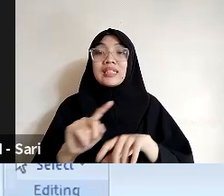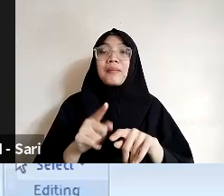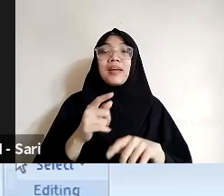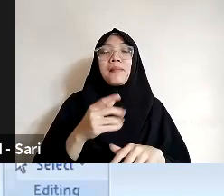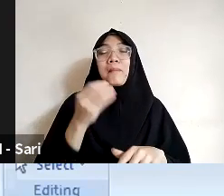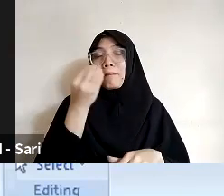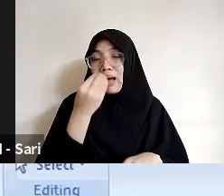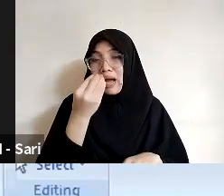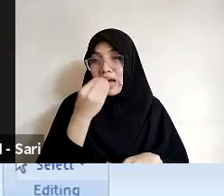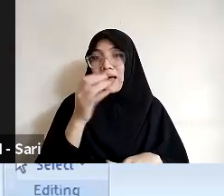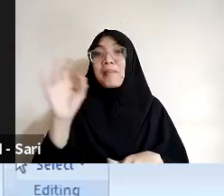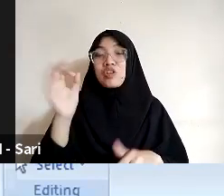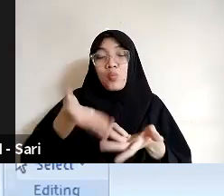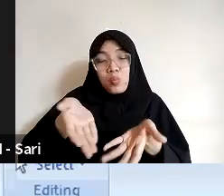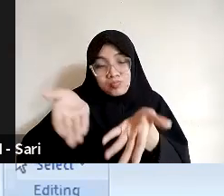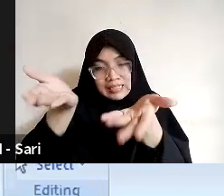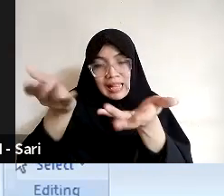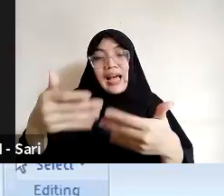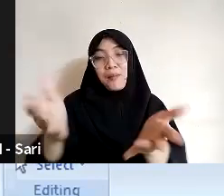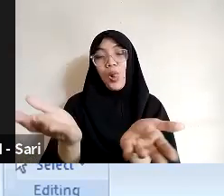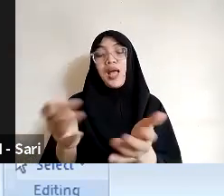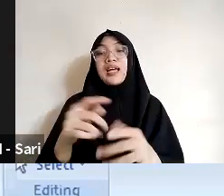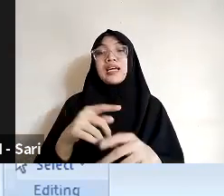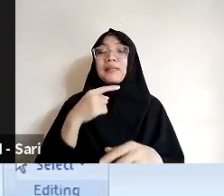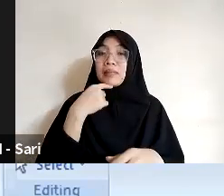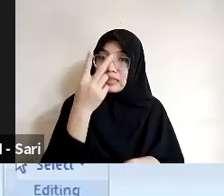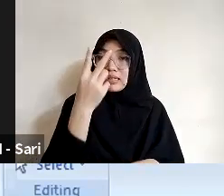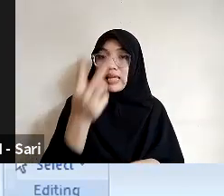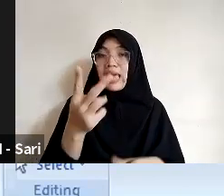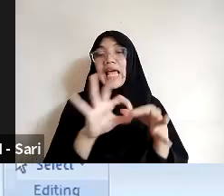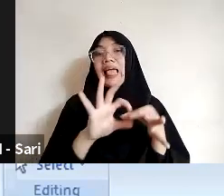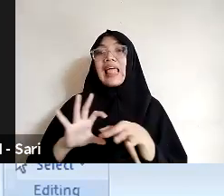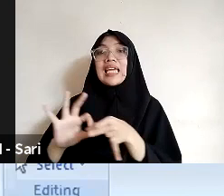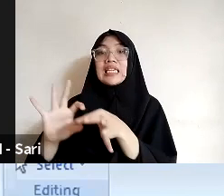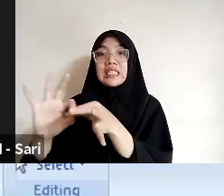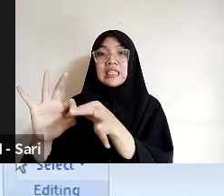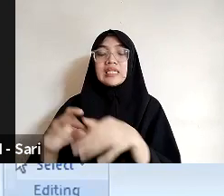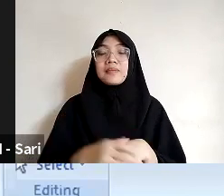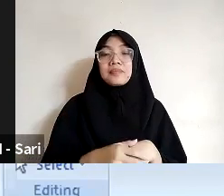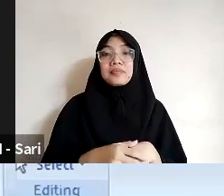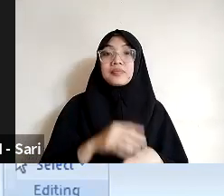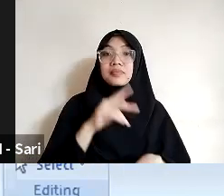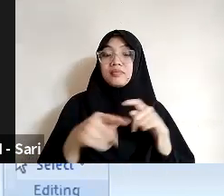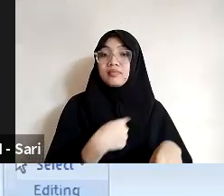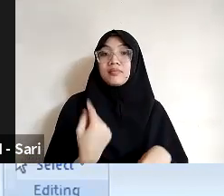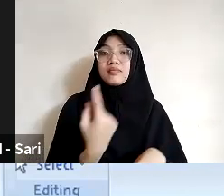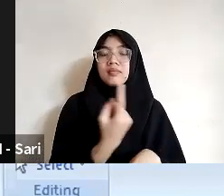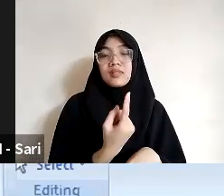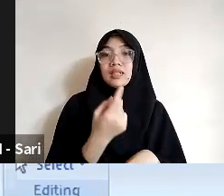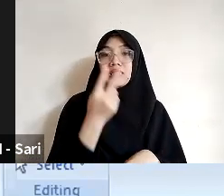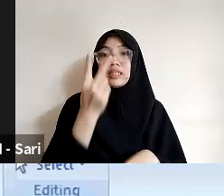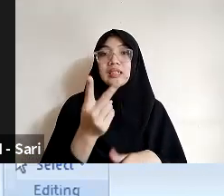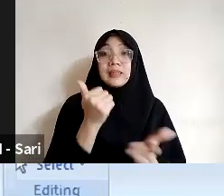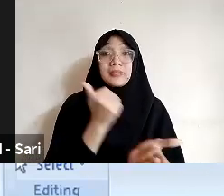di mana-mana, tapi mari kita lihat rantainya. Nah, berikutnya adalah kalau kita lihat sesungguhnya